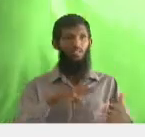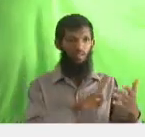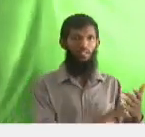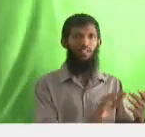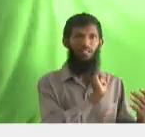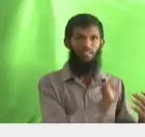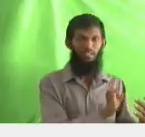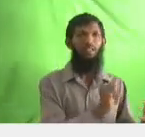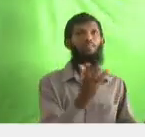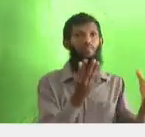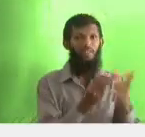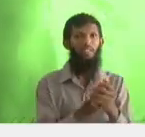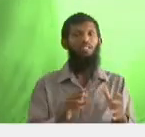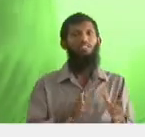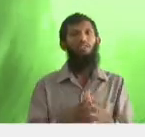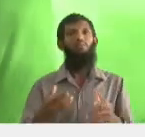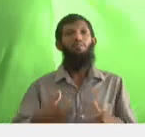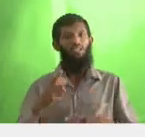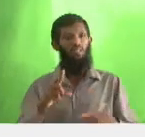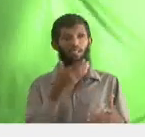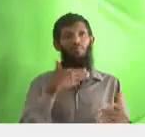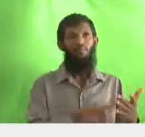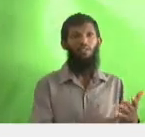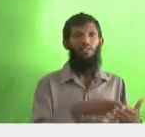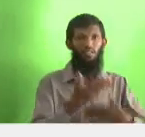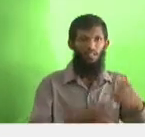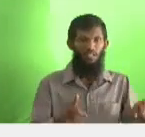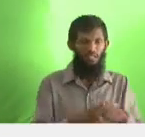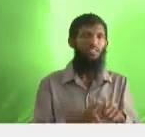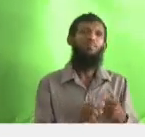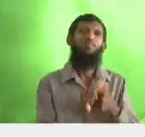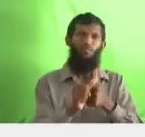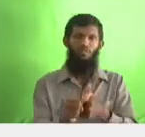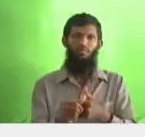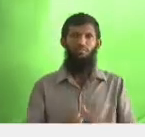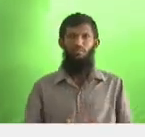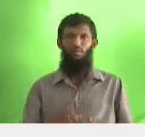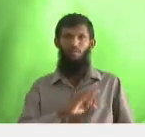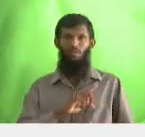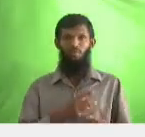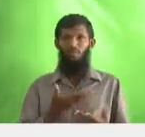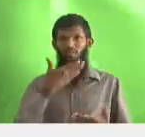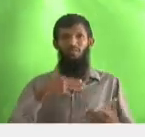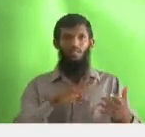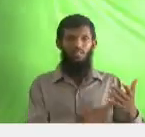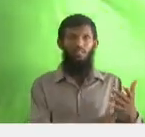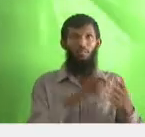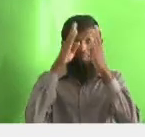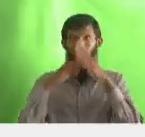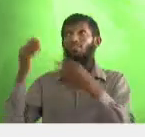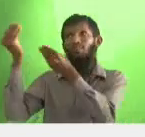of Muhammad sallallahu alaihi wasallam. And he says, whoever sends blessings upon me once, Allah will bless